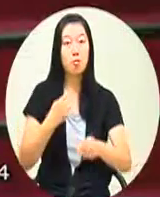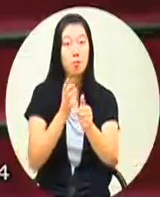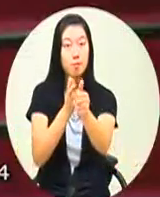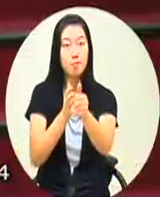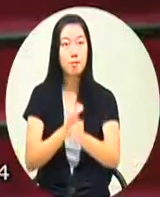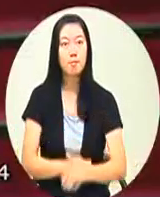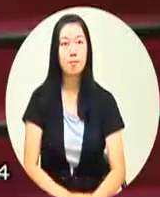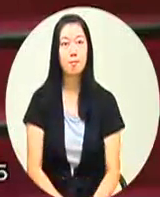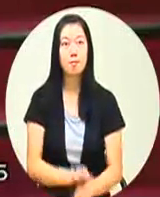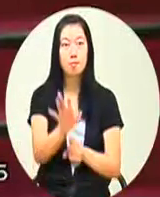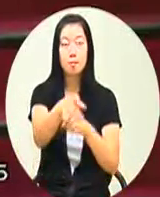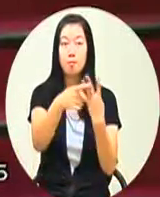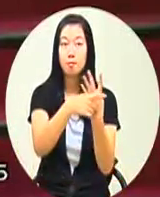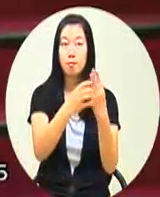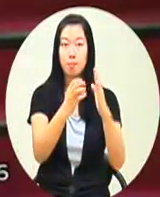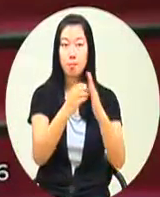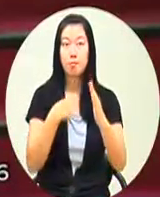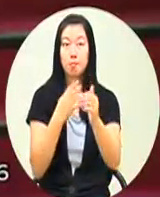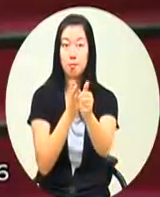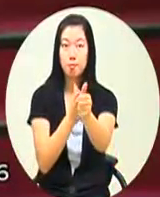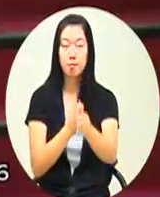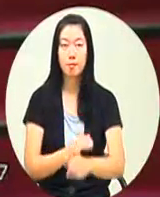们农业局，